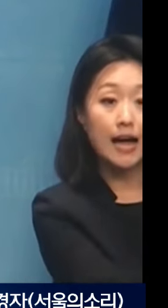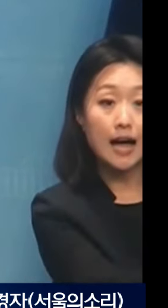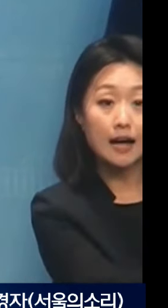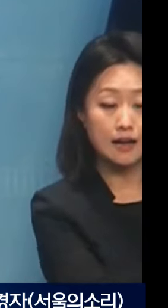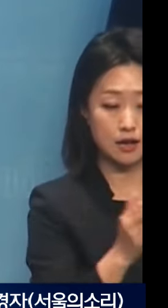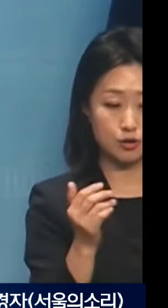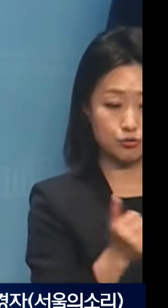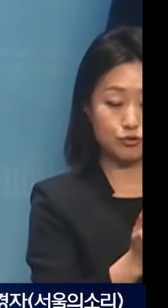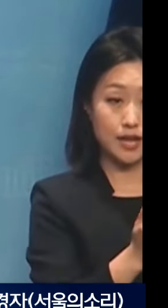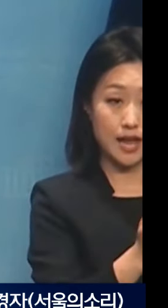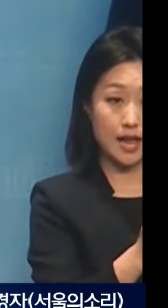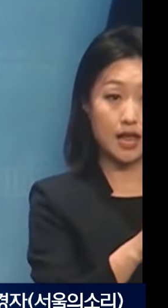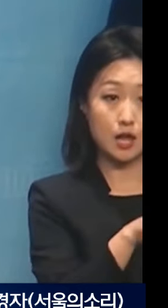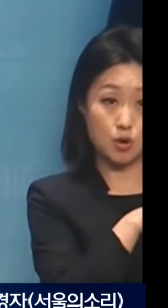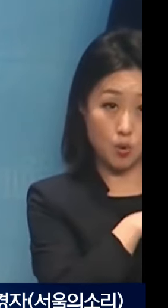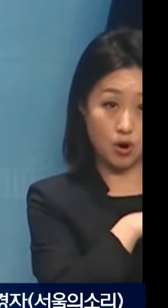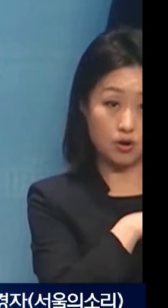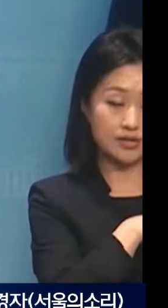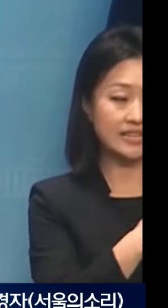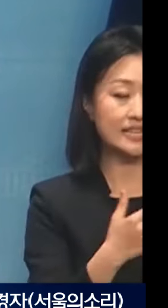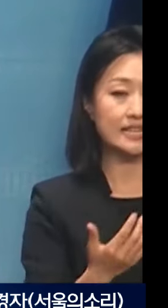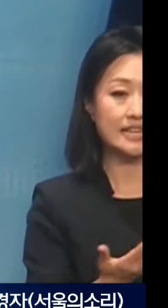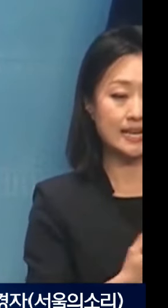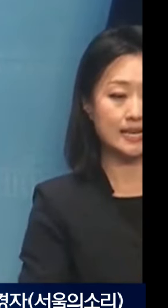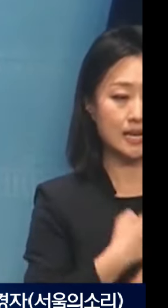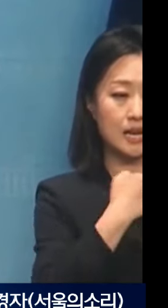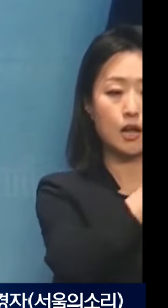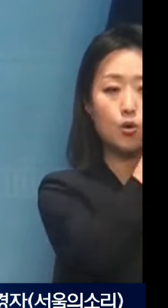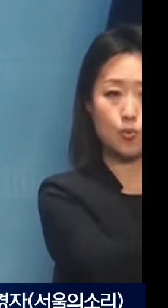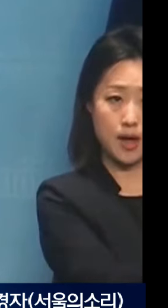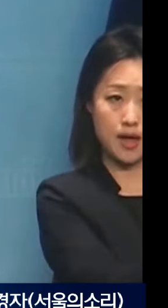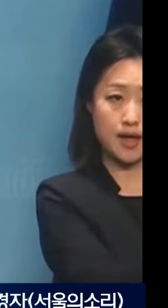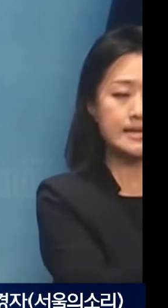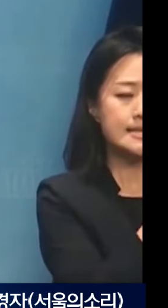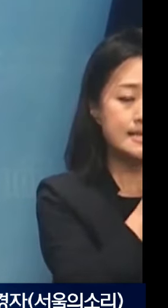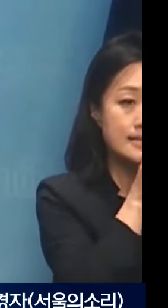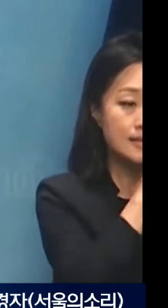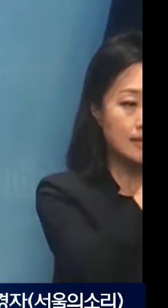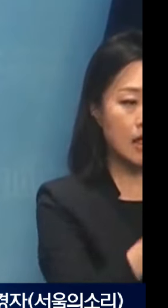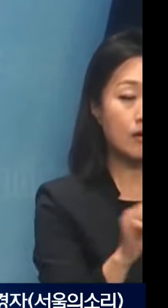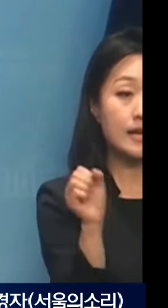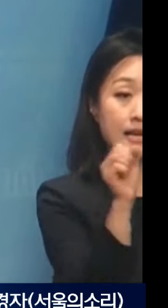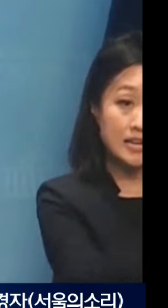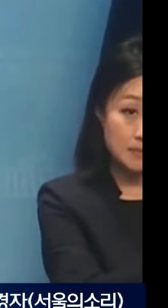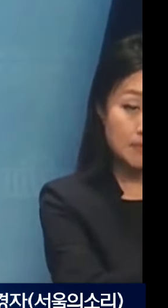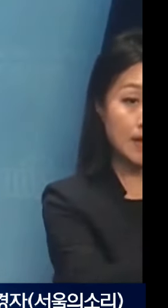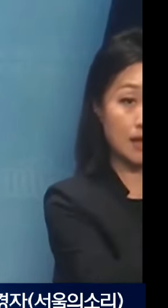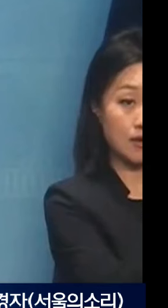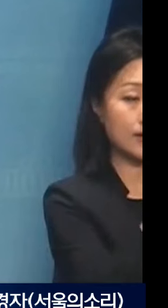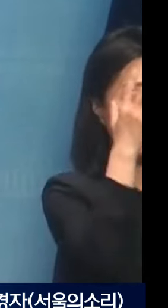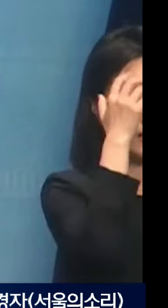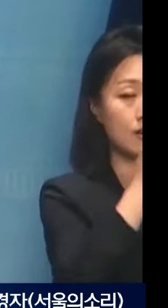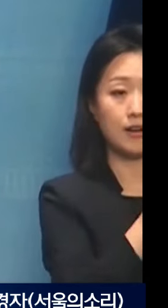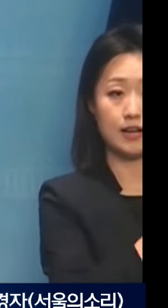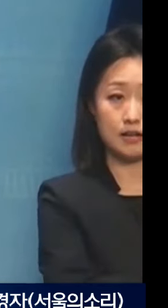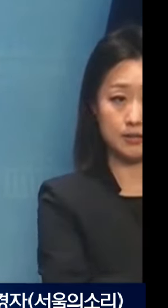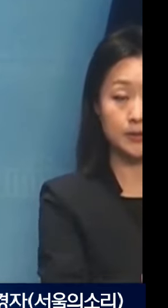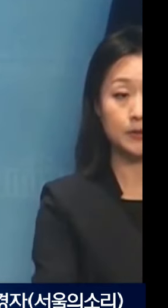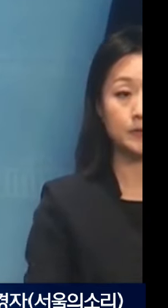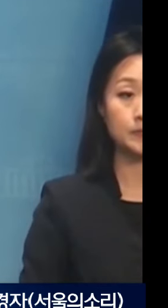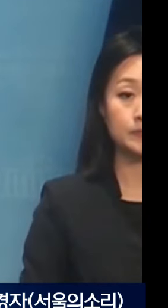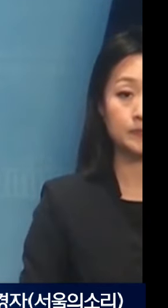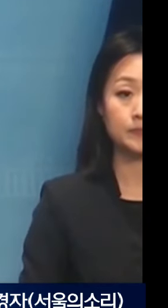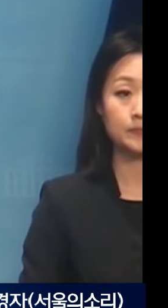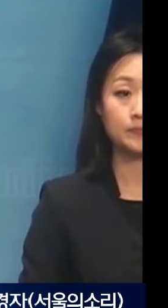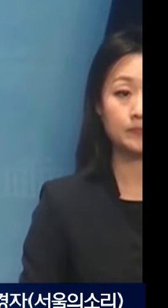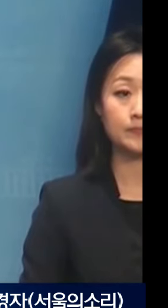국회 구성원으로서 직무를 유기하고 진실 은폐에 동참하는 것임을 명심하십시오. 이제